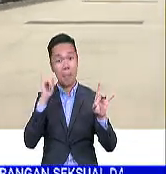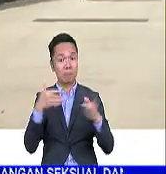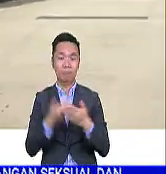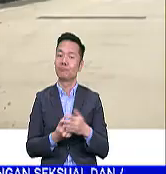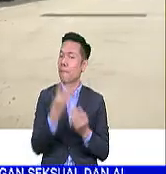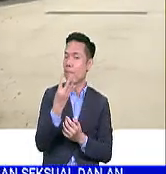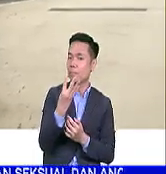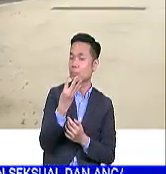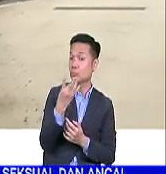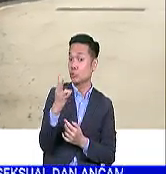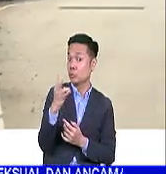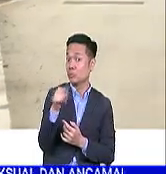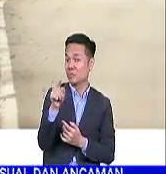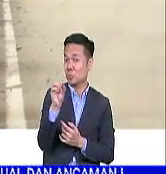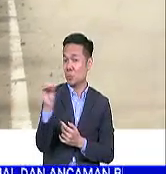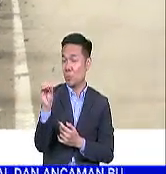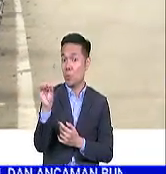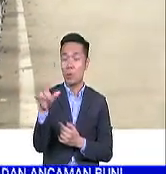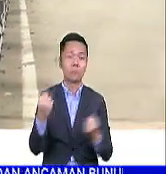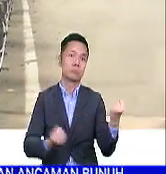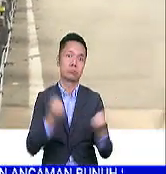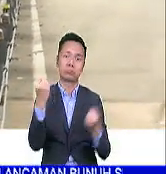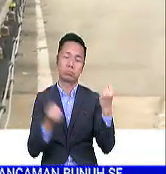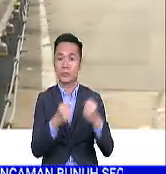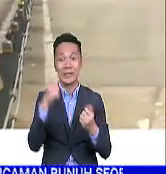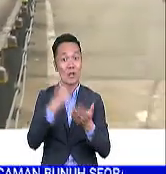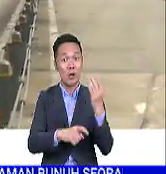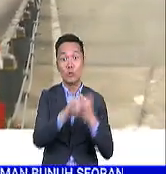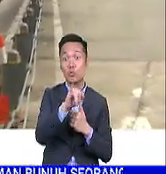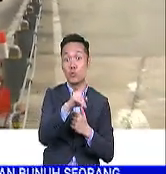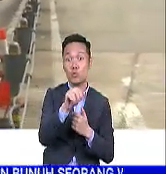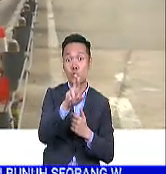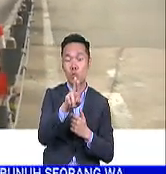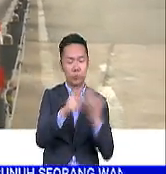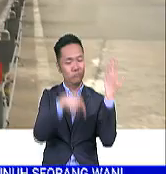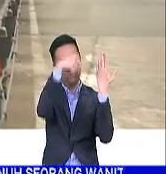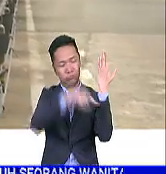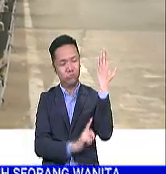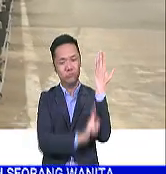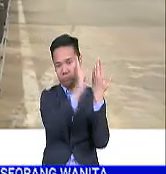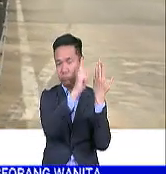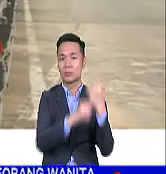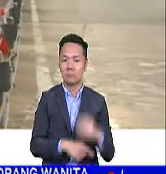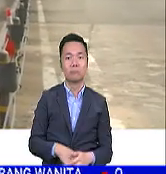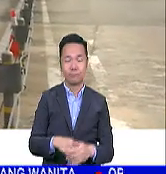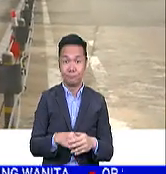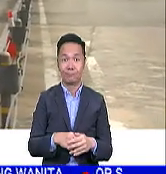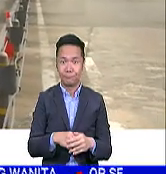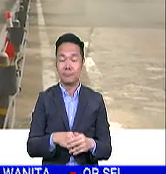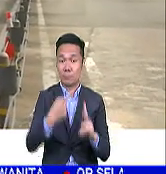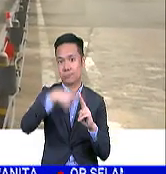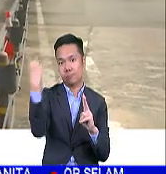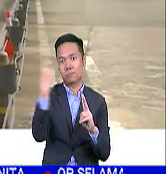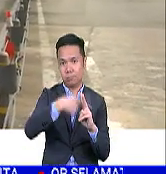kira-kira 47,000 buah kenderaan telah melalui Plaza Tol Juru dari kedua-dua arah. Ia menunjukkan peningkatan